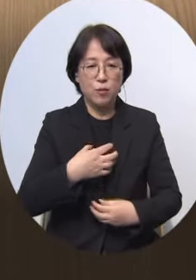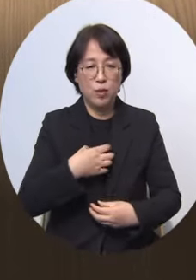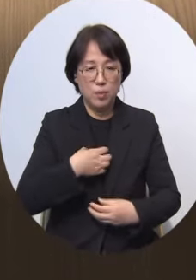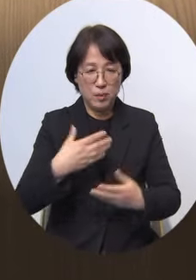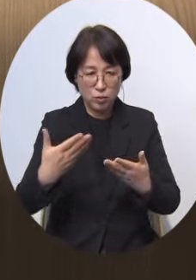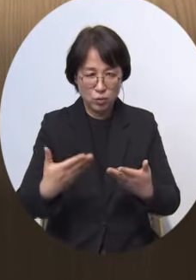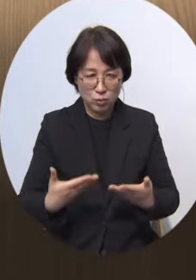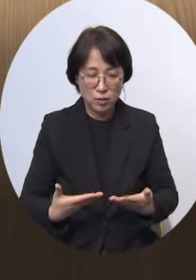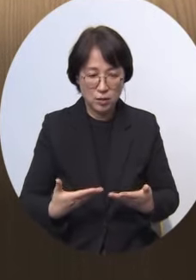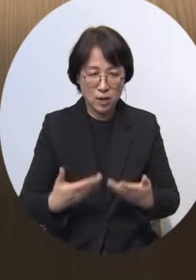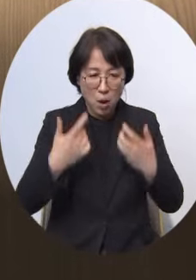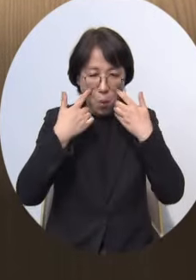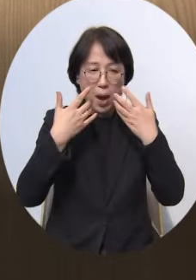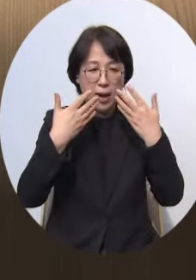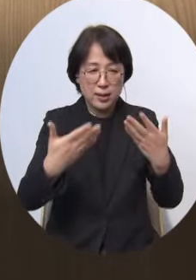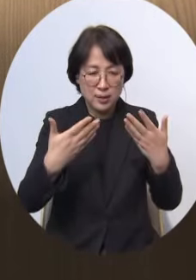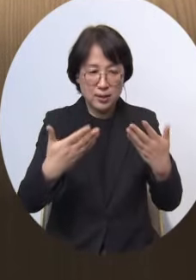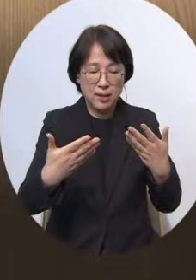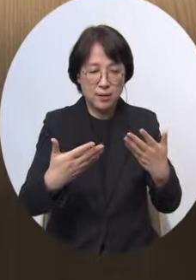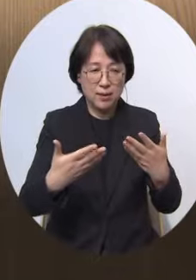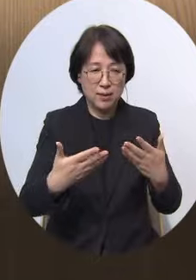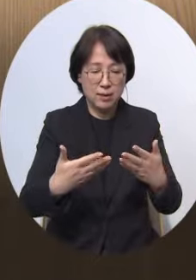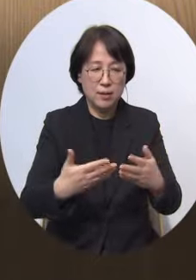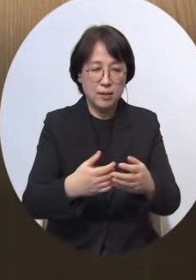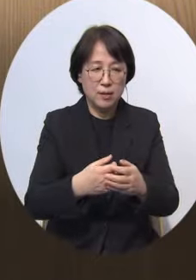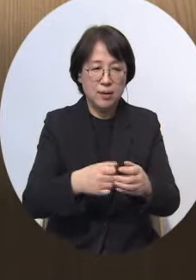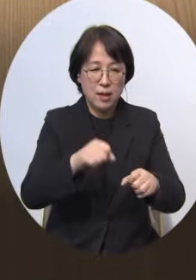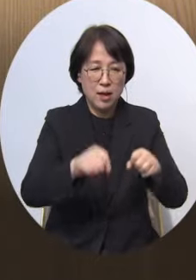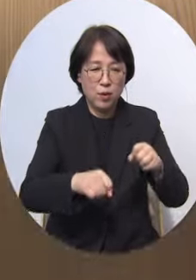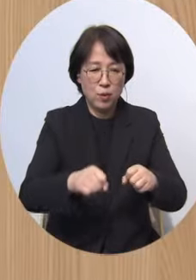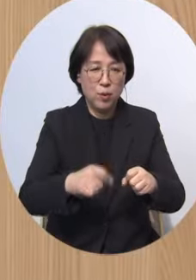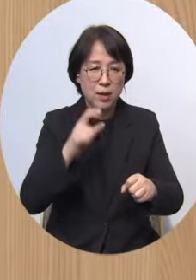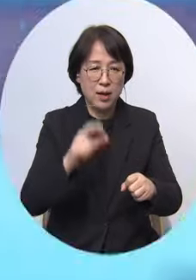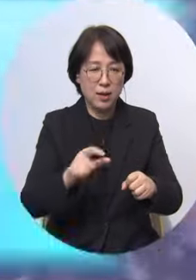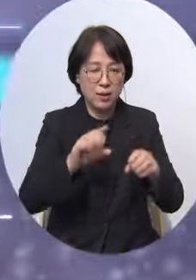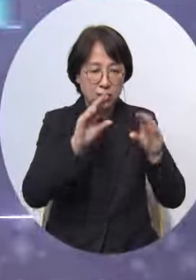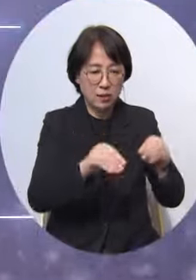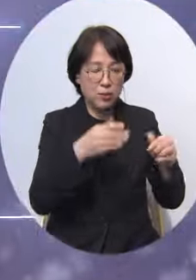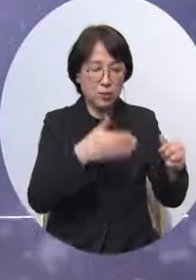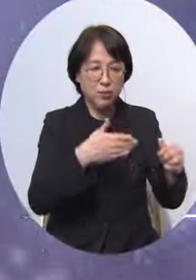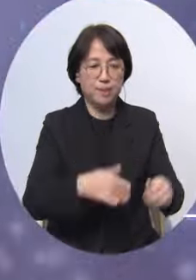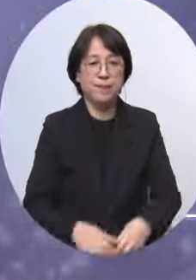심각하게 위협하는 명백한 도발 행위로 강력히 규탄합니다.